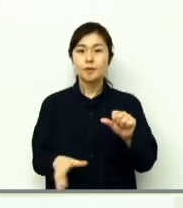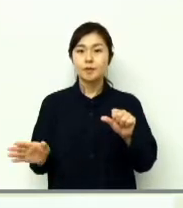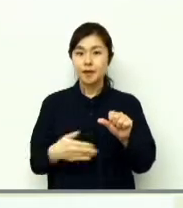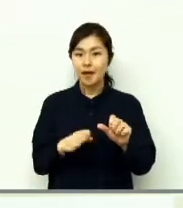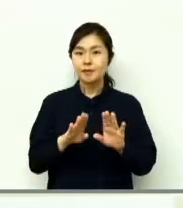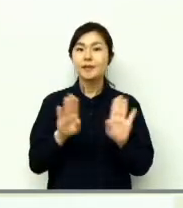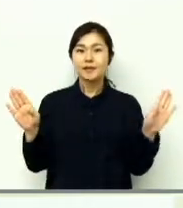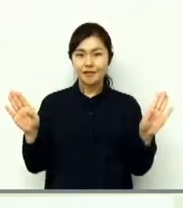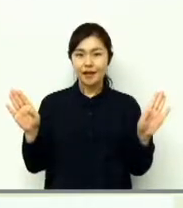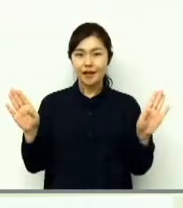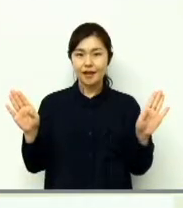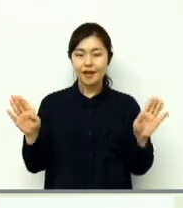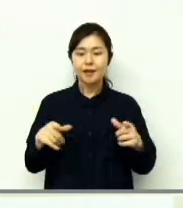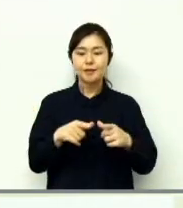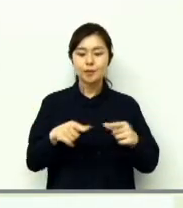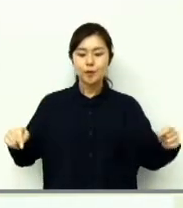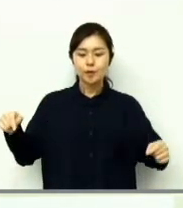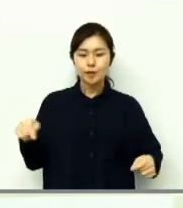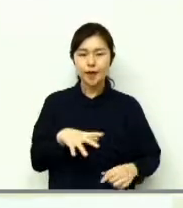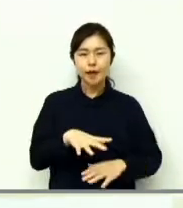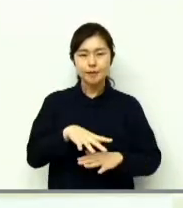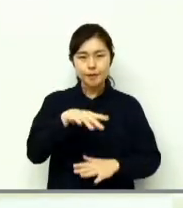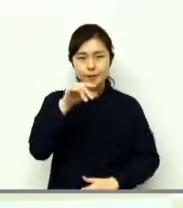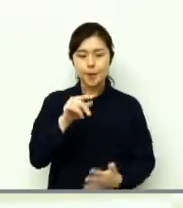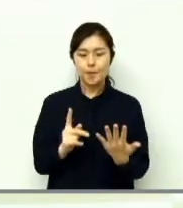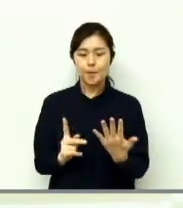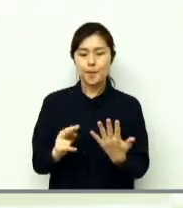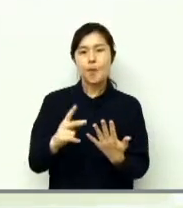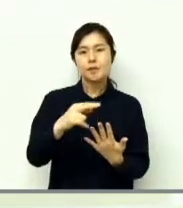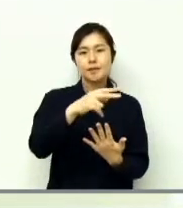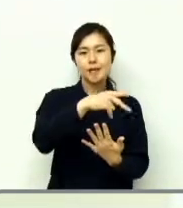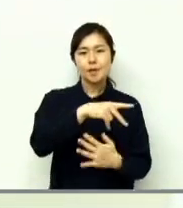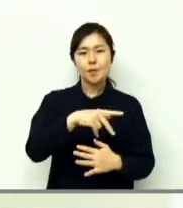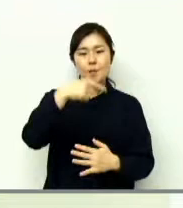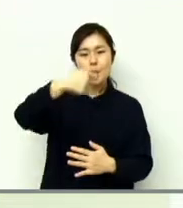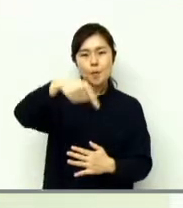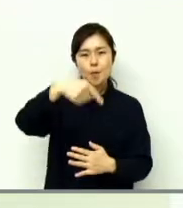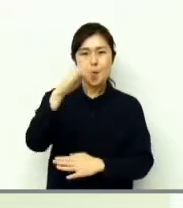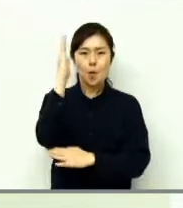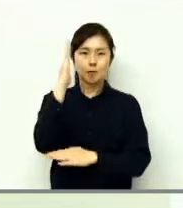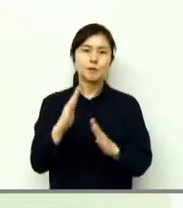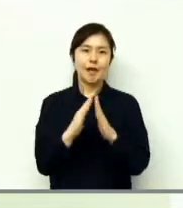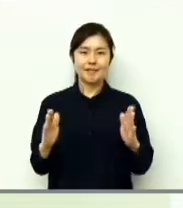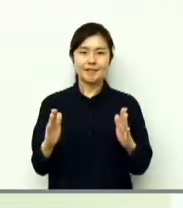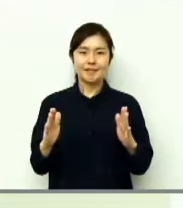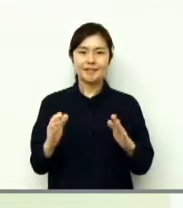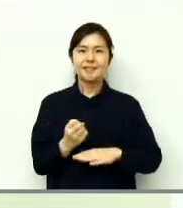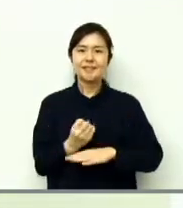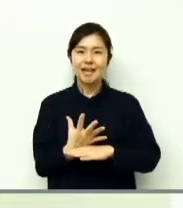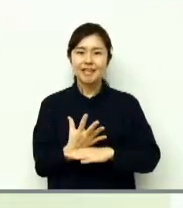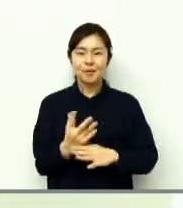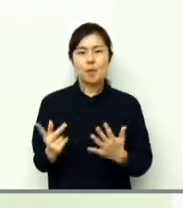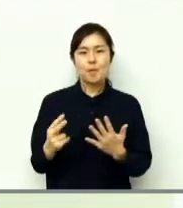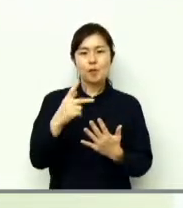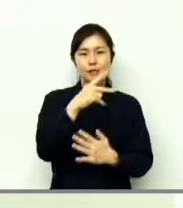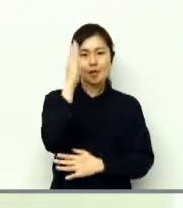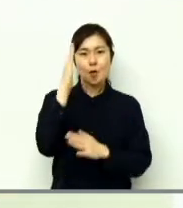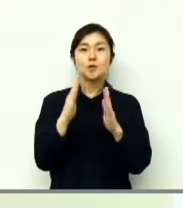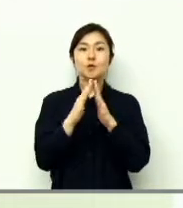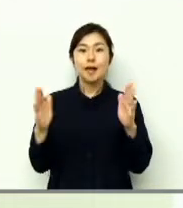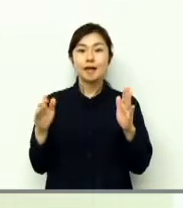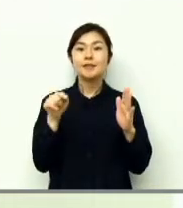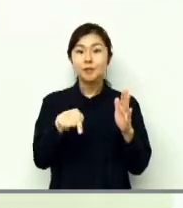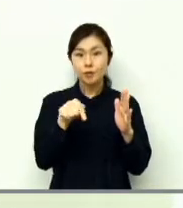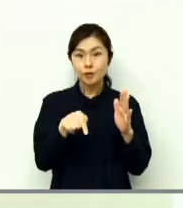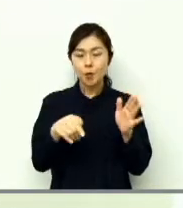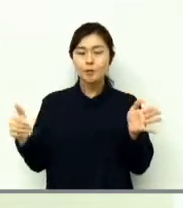ました日本初の盆栽専門の学習プログラム埼玉国際盆栽アカデミーの最後の初級